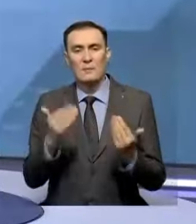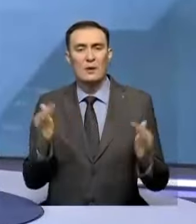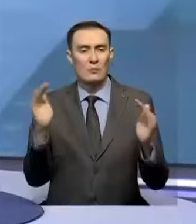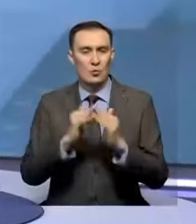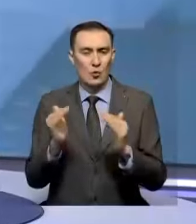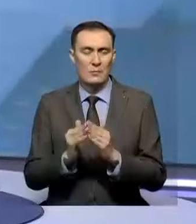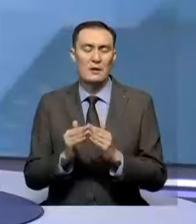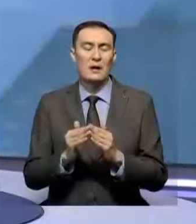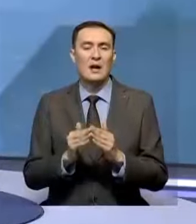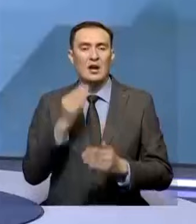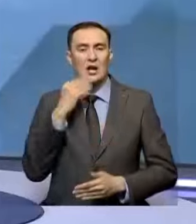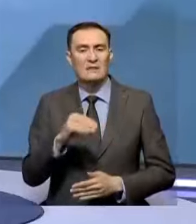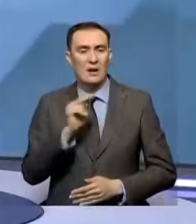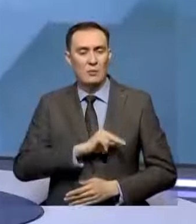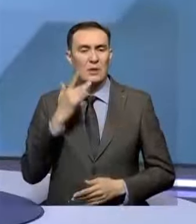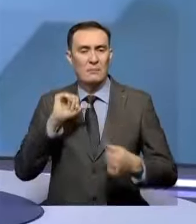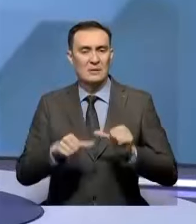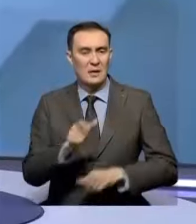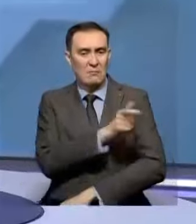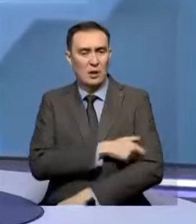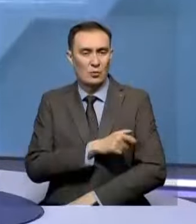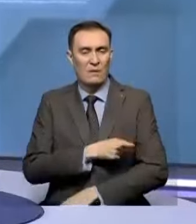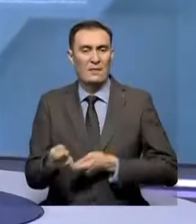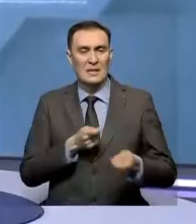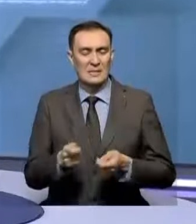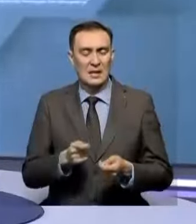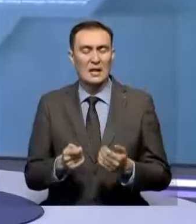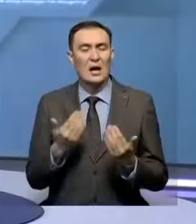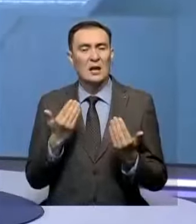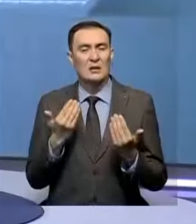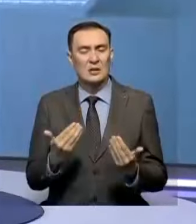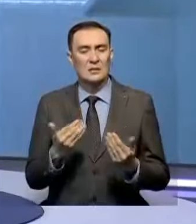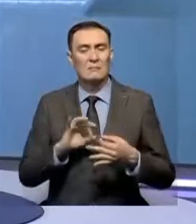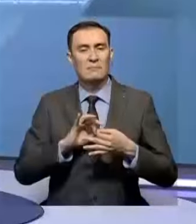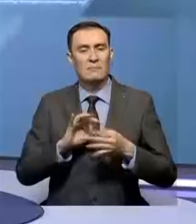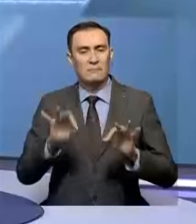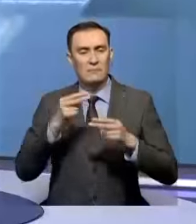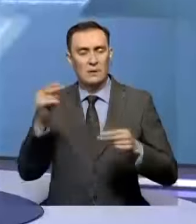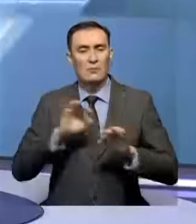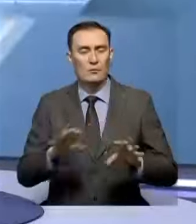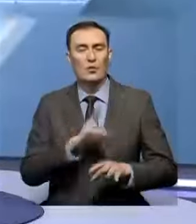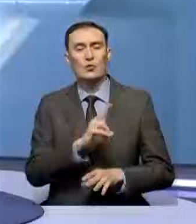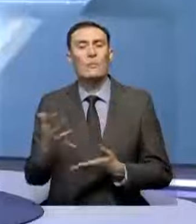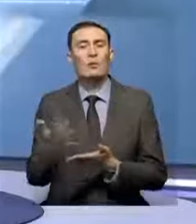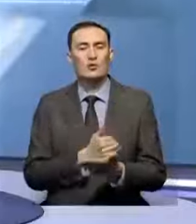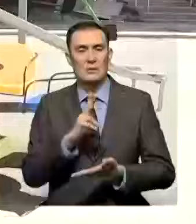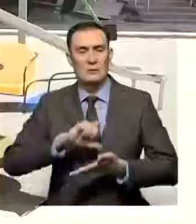жилом комплексе. Качество работ на постоянном контроле местных властей. Наталья Строкова расскажет о тех, кто уже получил